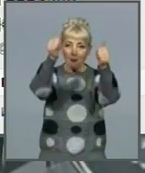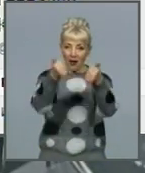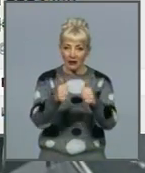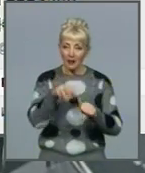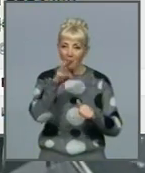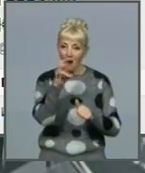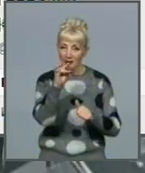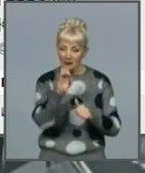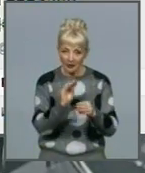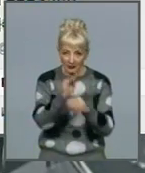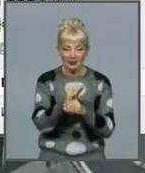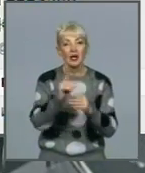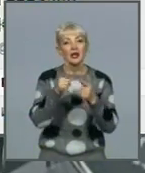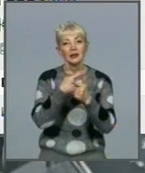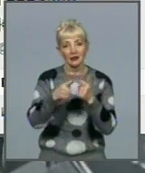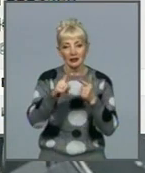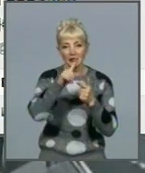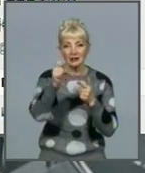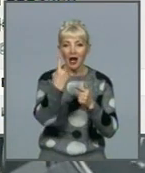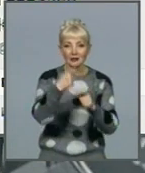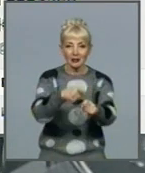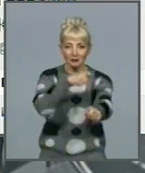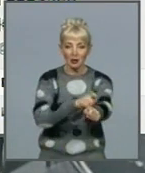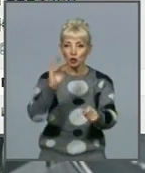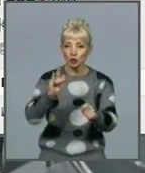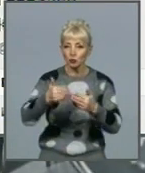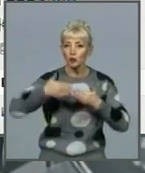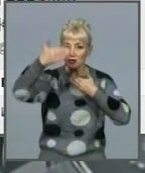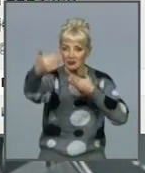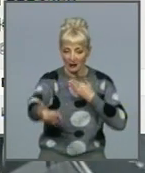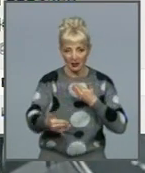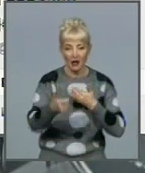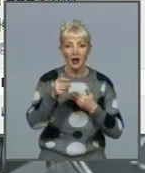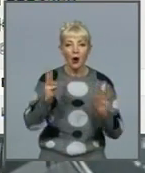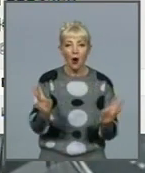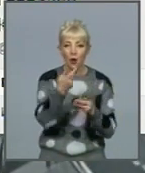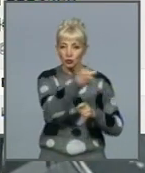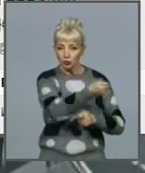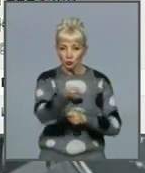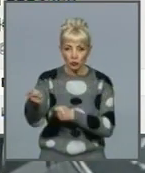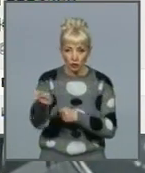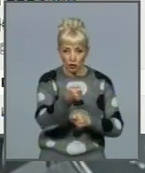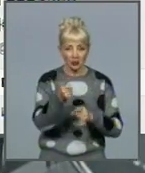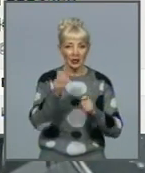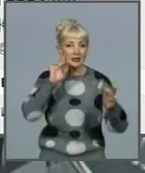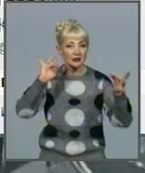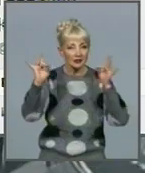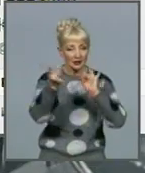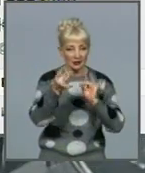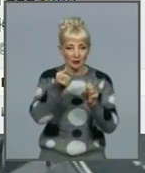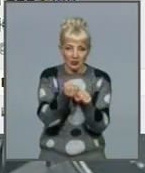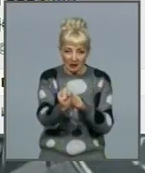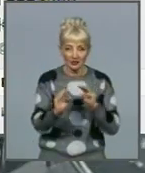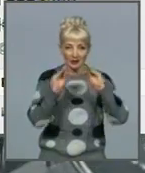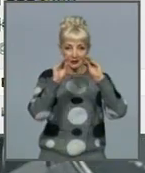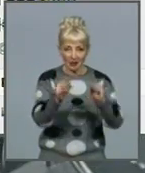стояли. Обдираловка. То за огнетушитель, то заставляли сигнализацию ставить принудительно. То в карман комитет по защите